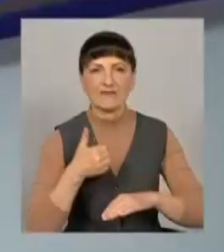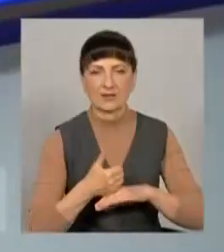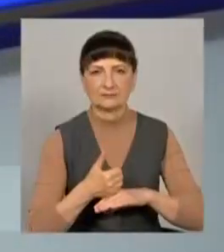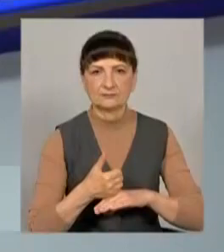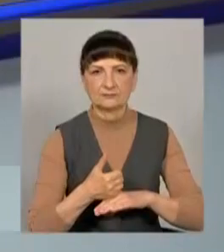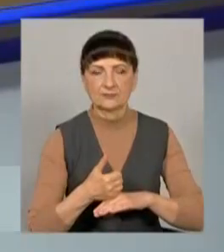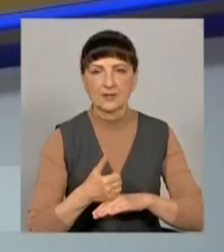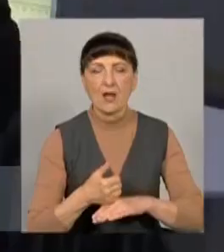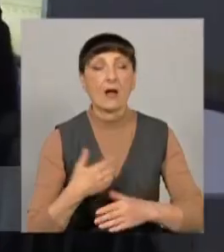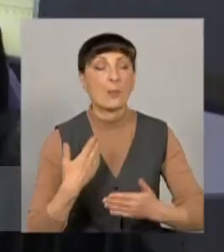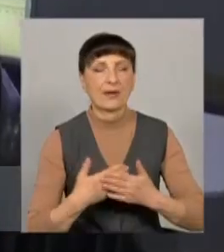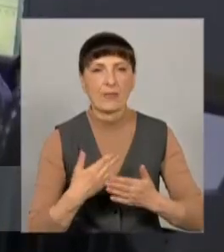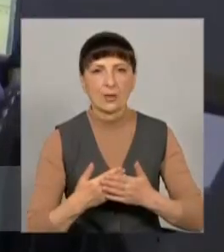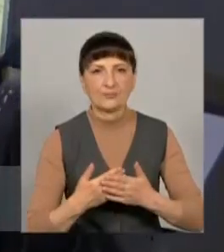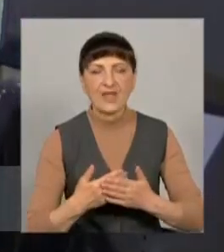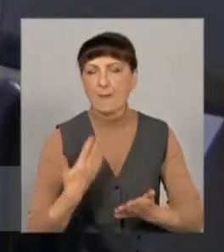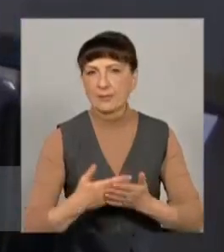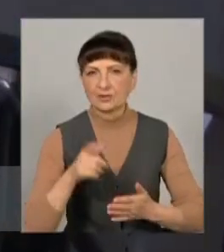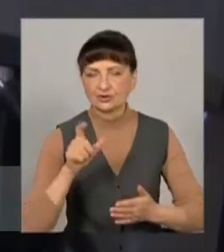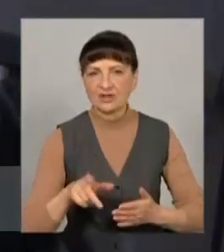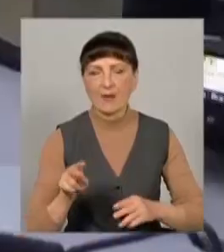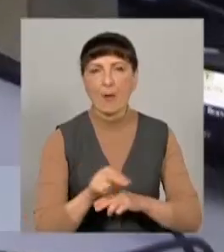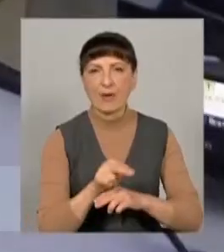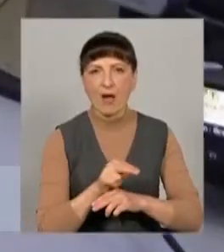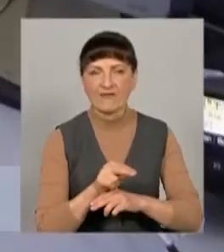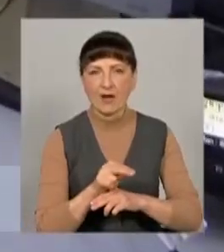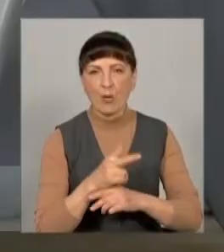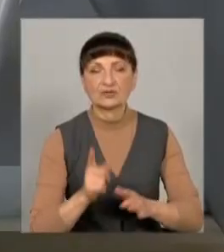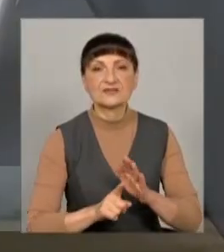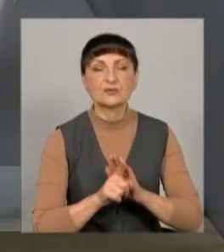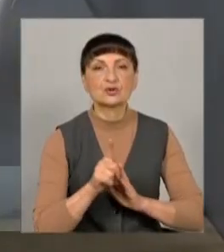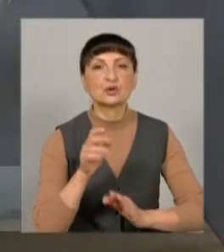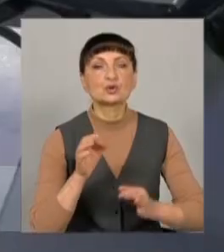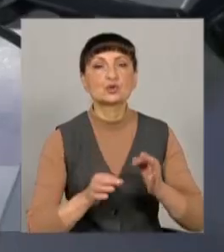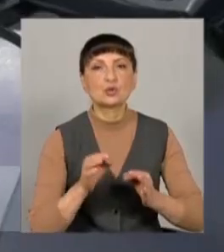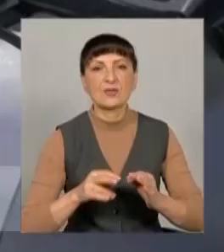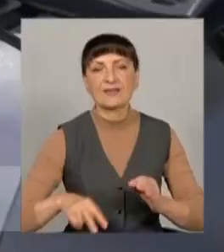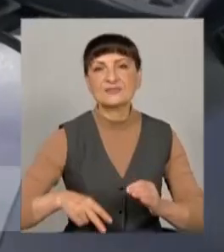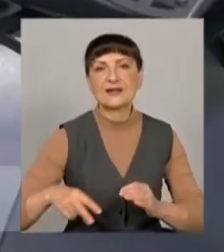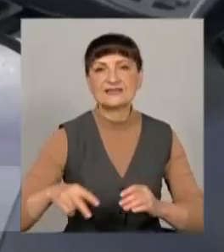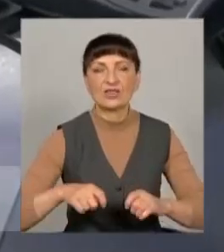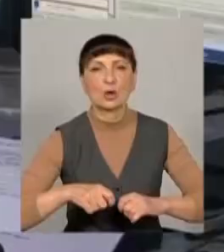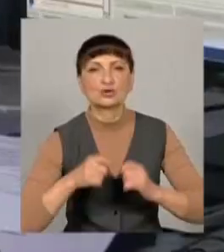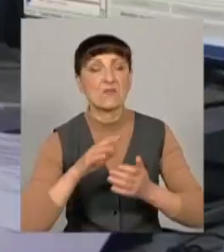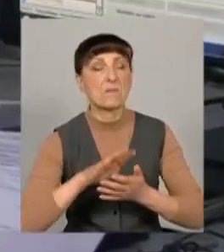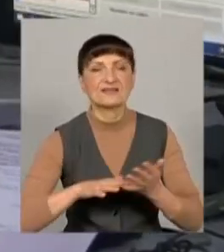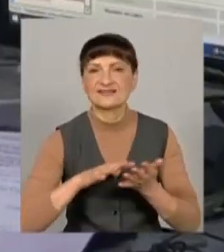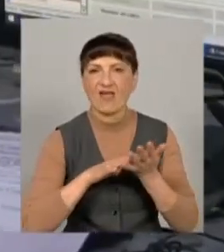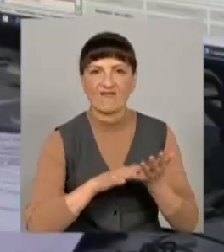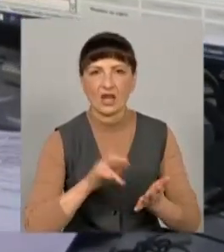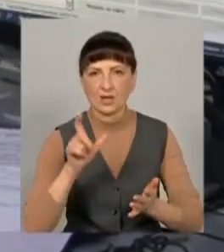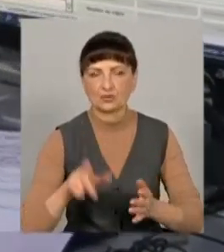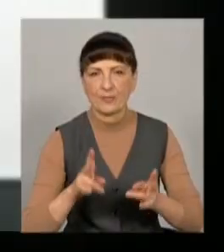Зулхаиров. К примеру, отныне предполагаемые поправки позволят возбуждать дела об административных правонарушениях без заявления